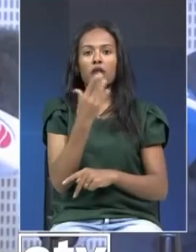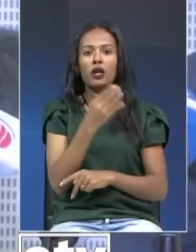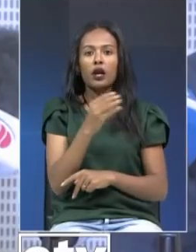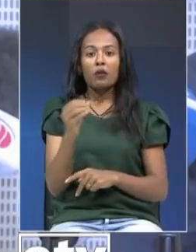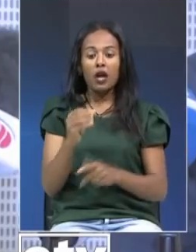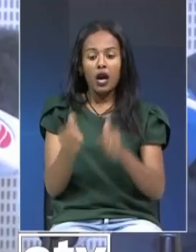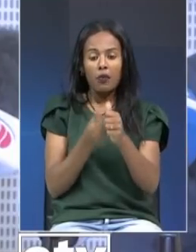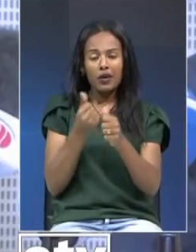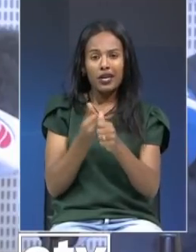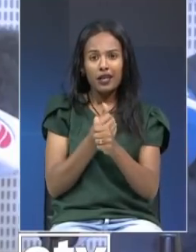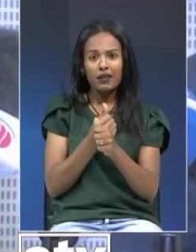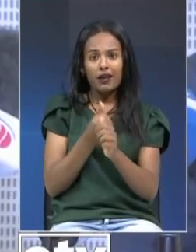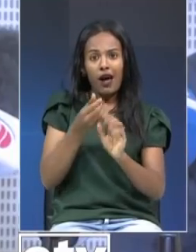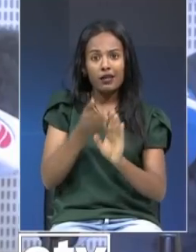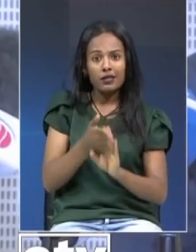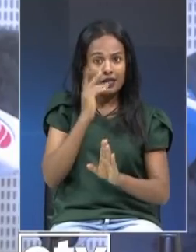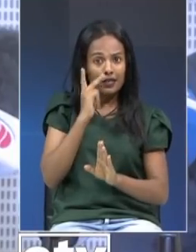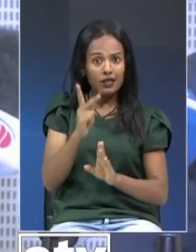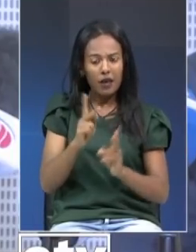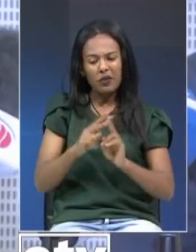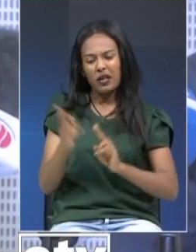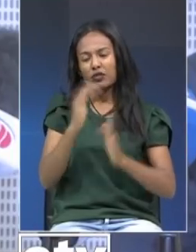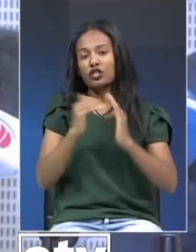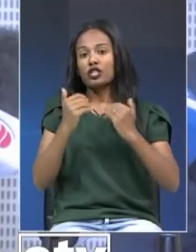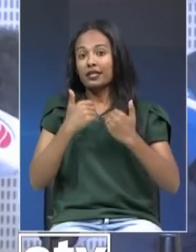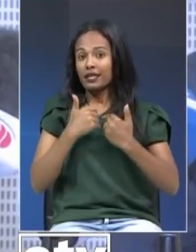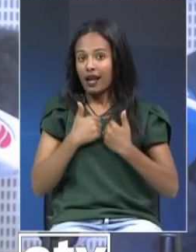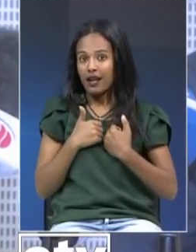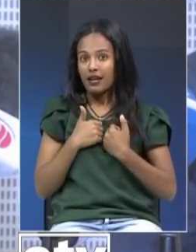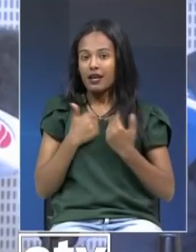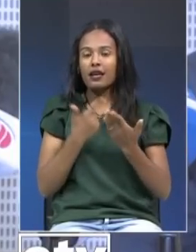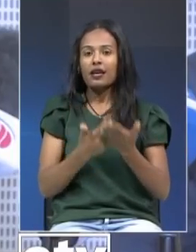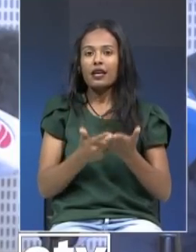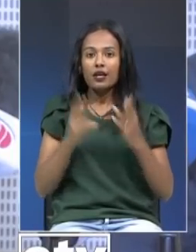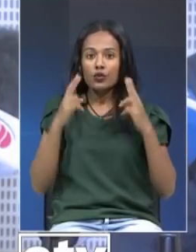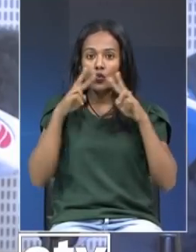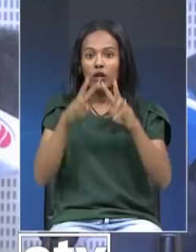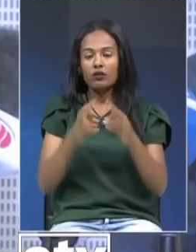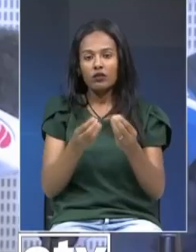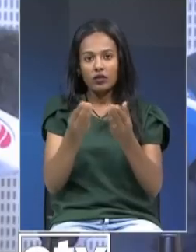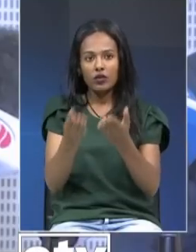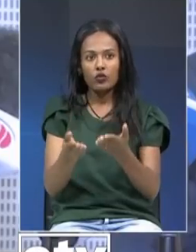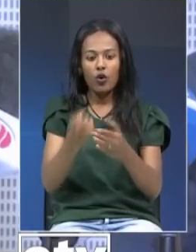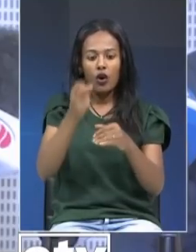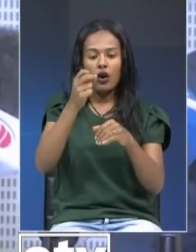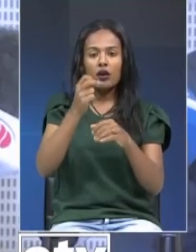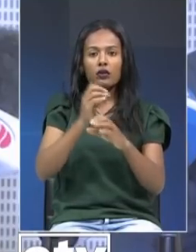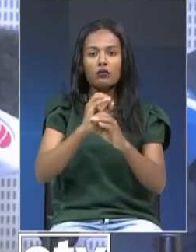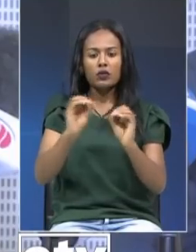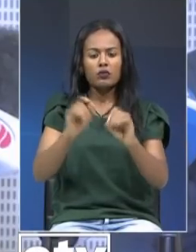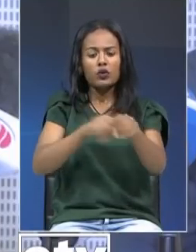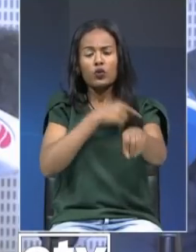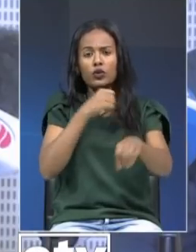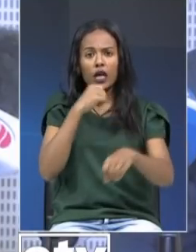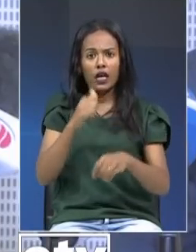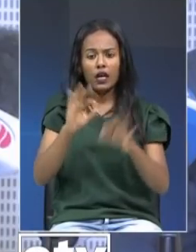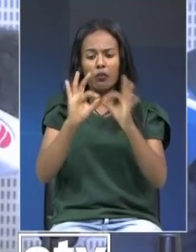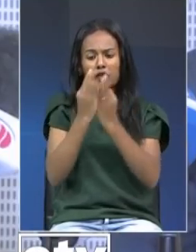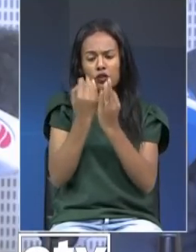ከመከታተል አንጻር ውስንነት ያያየን ስለሆነ አዝኖት ተሰጥቶ ሩቅ ሳይኬድ በተሰቡን